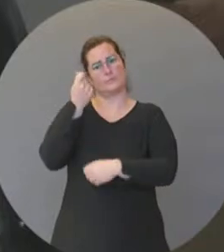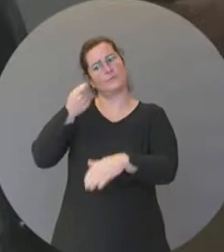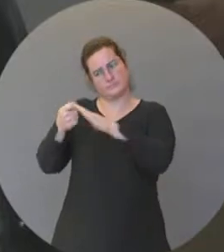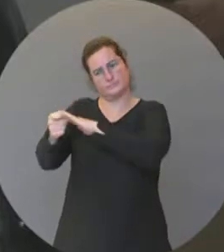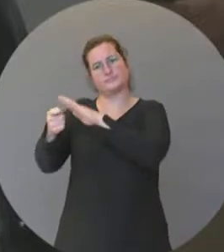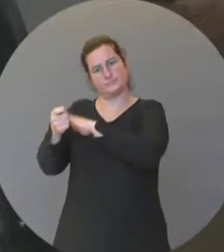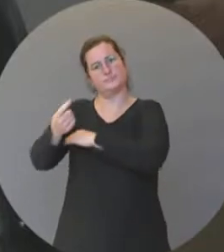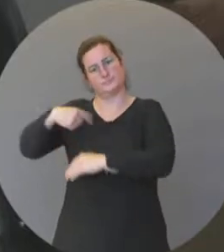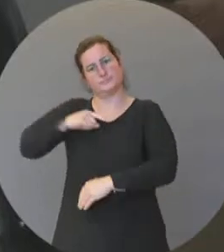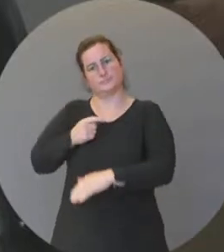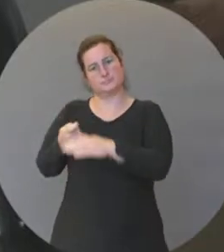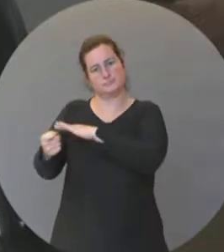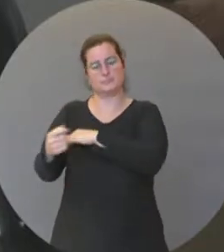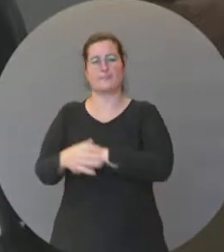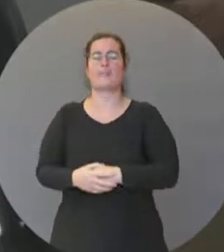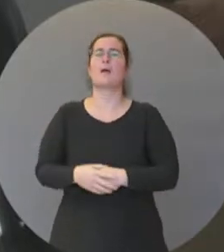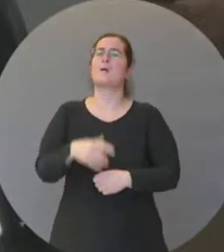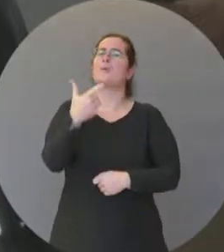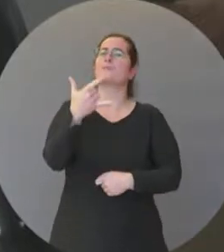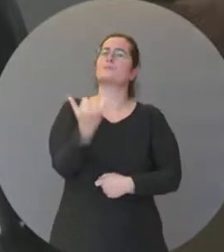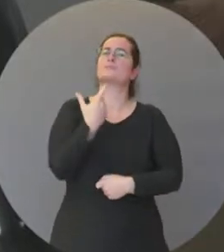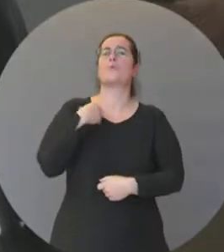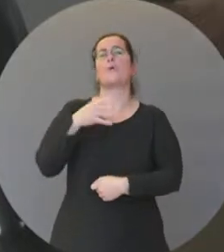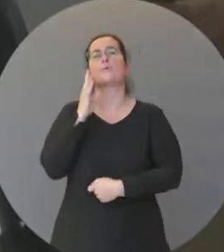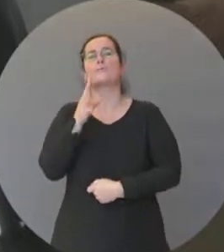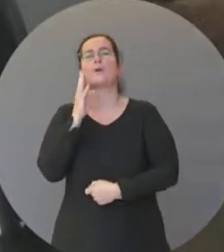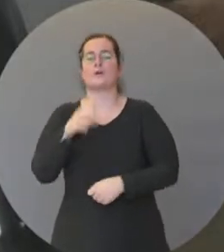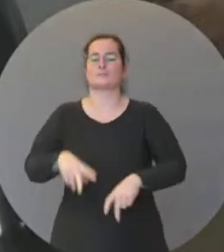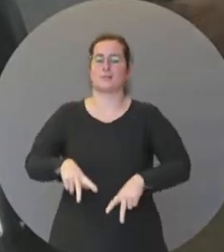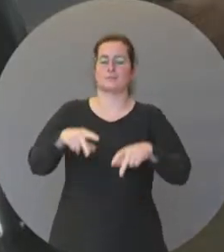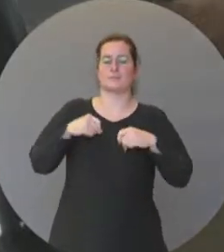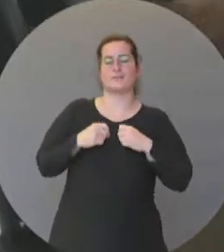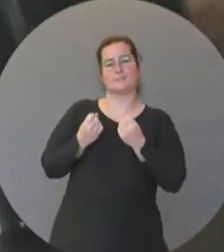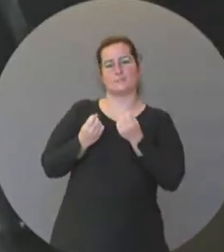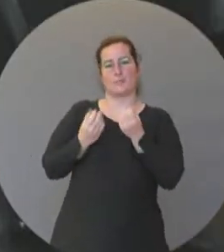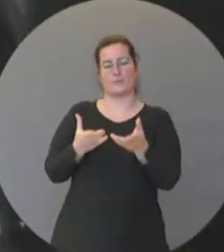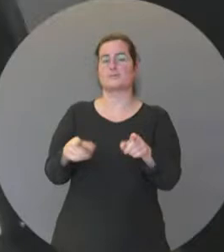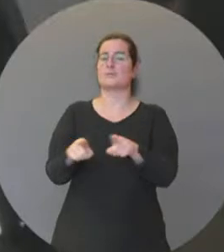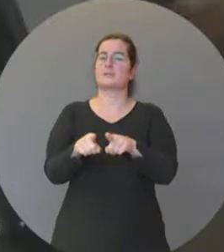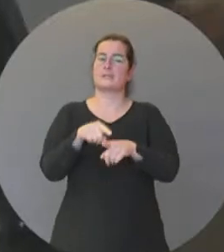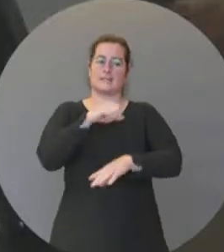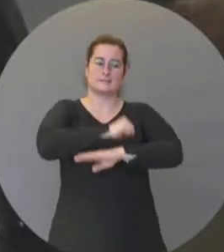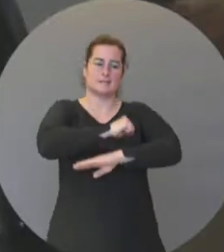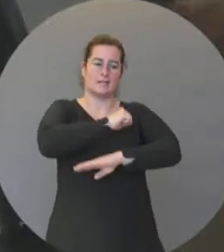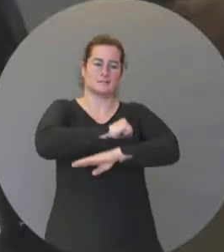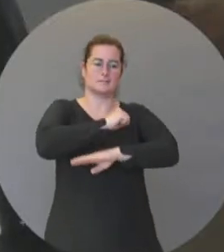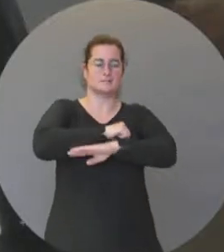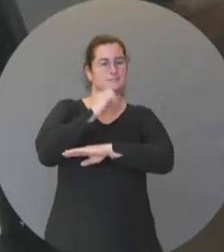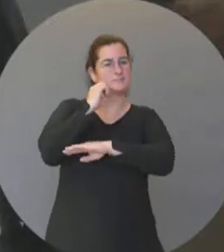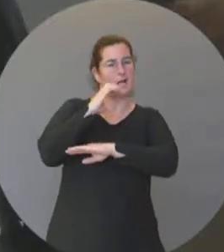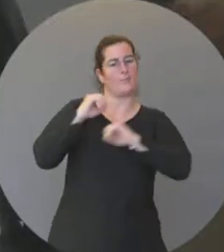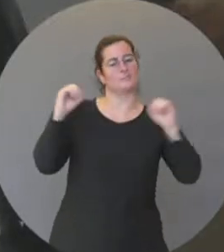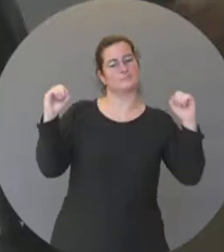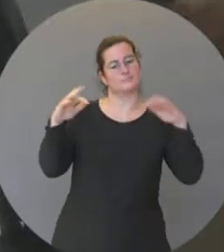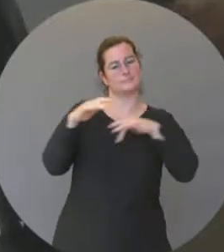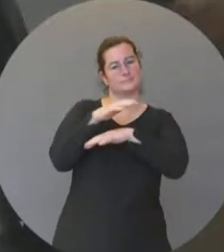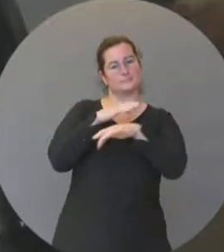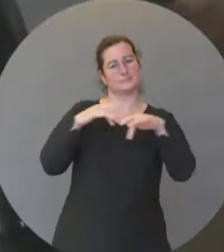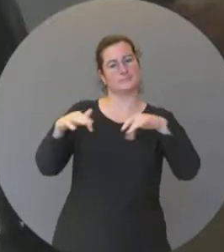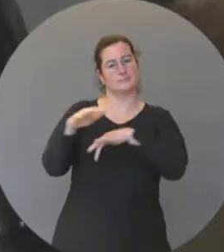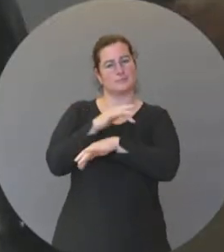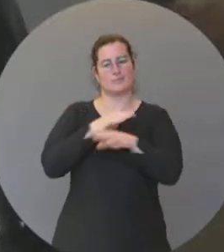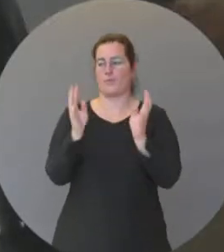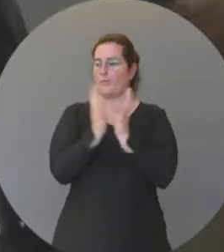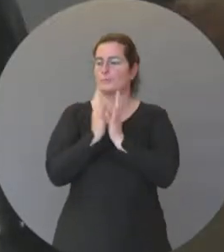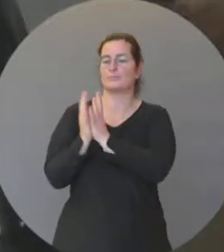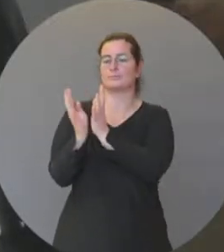ces deux jours des conférences et ateliers seront organisées de même qu'une partie de stand s'annon stand est prévu pour rencontrer échanger avec